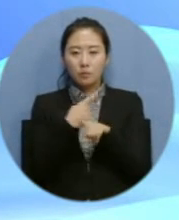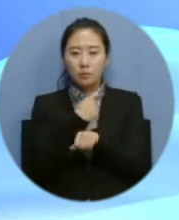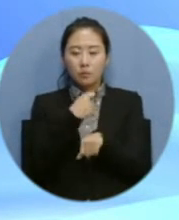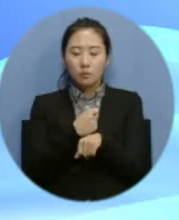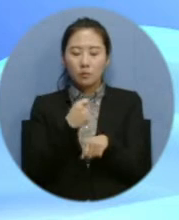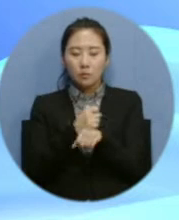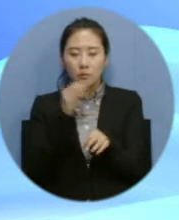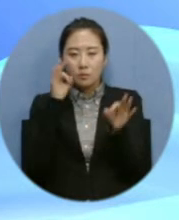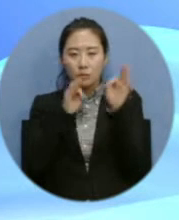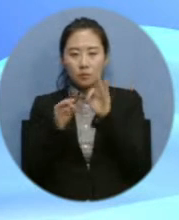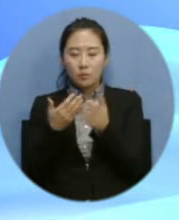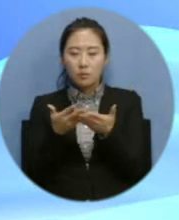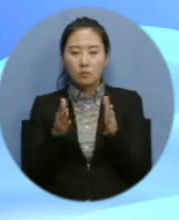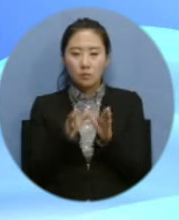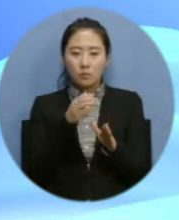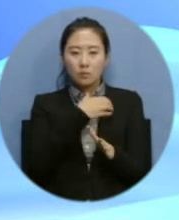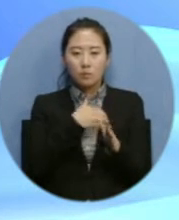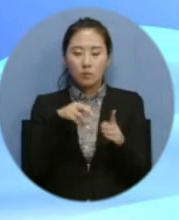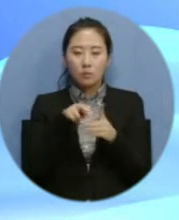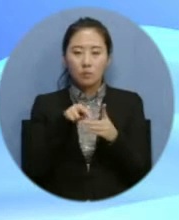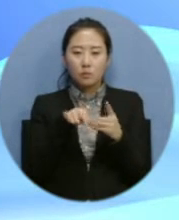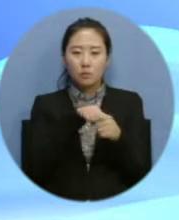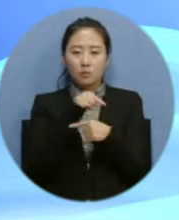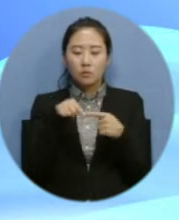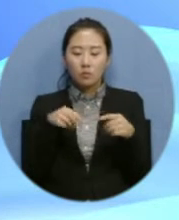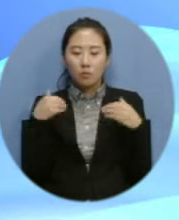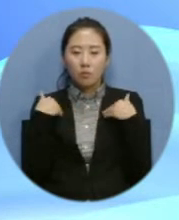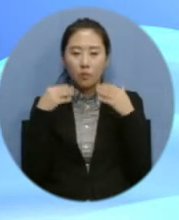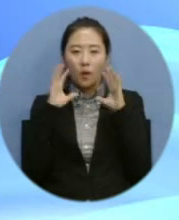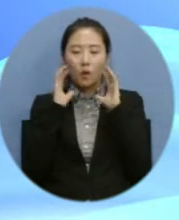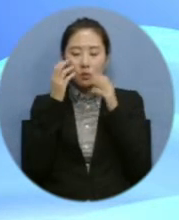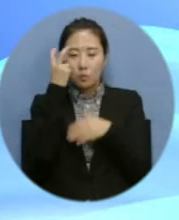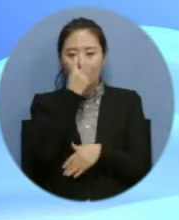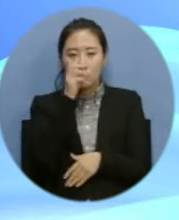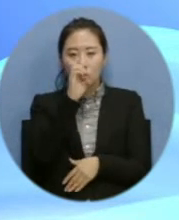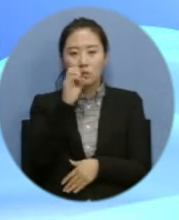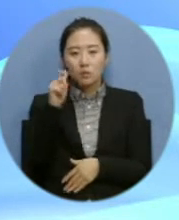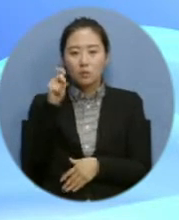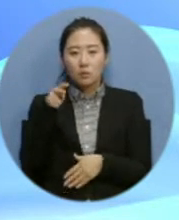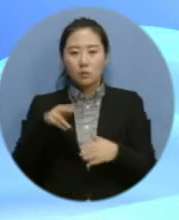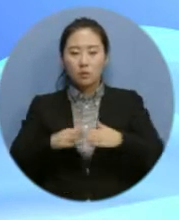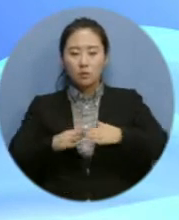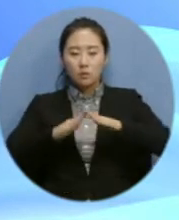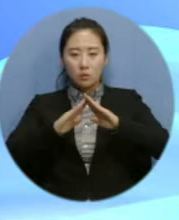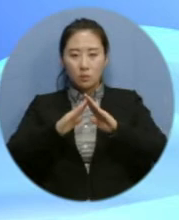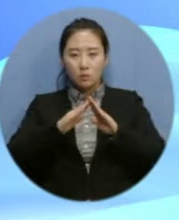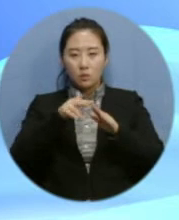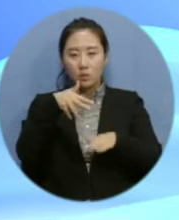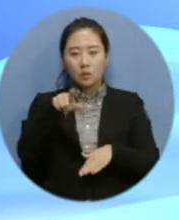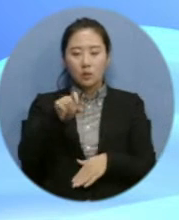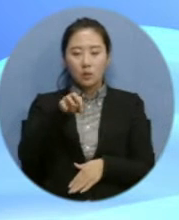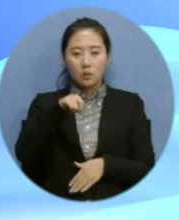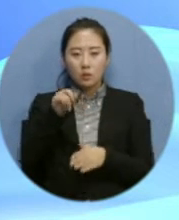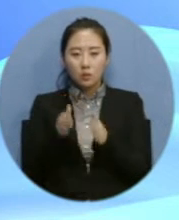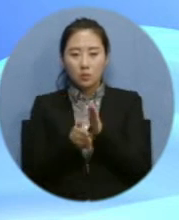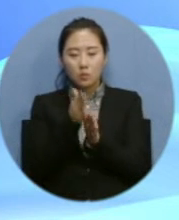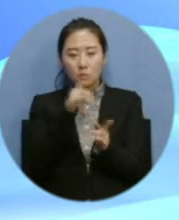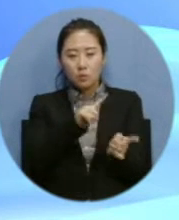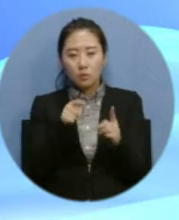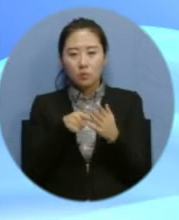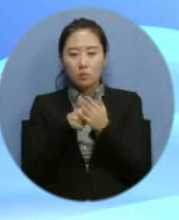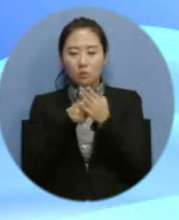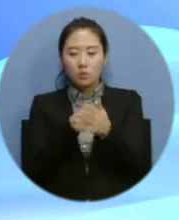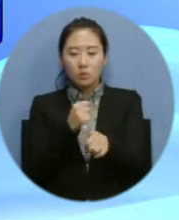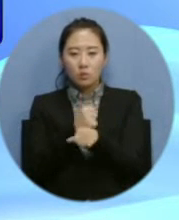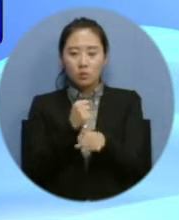찾아가는 동 주민 센터 운영 어린이 보호구역 cctv 설치 창신 숭인 도시재생사업 추진